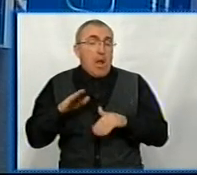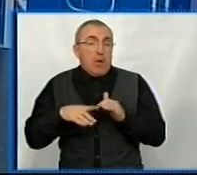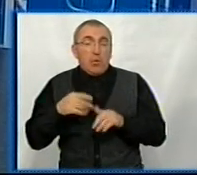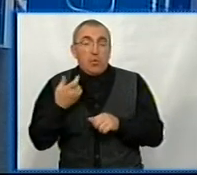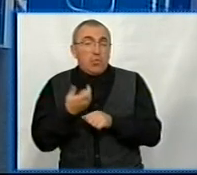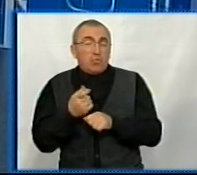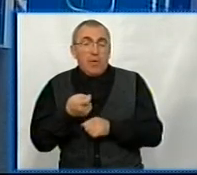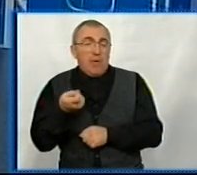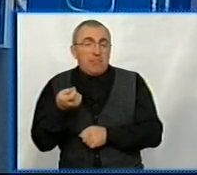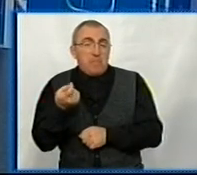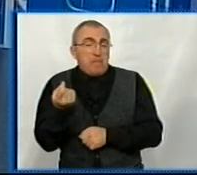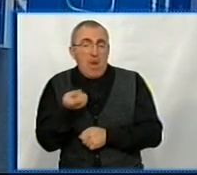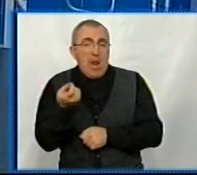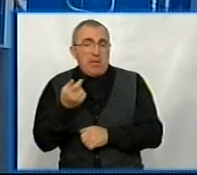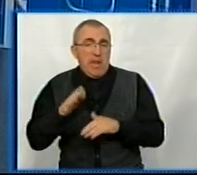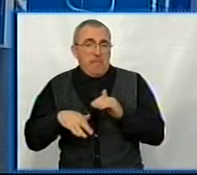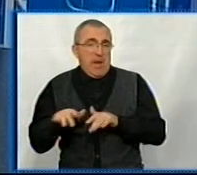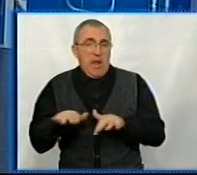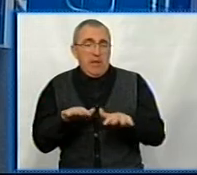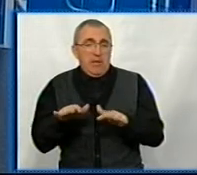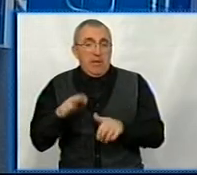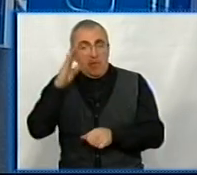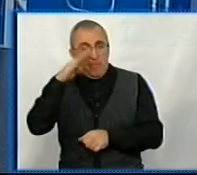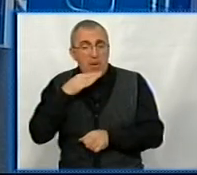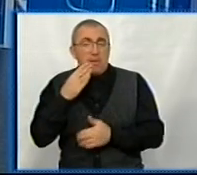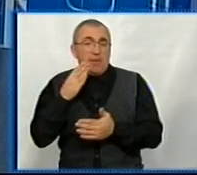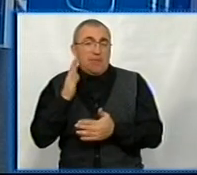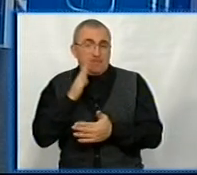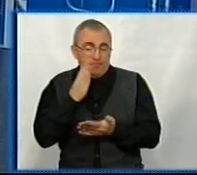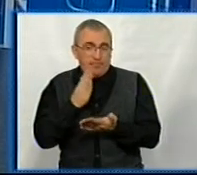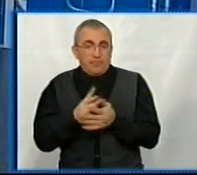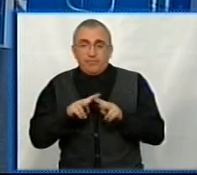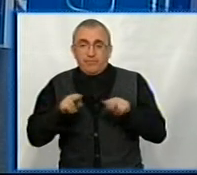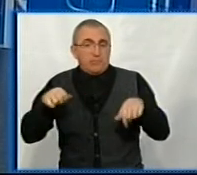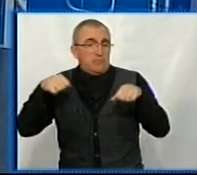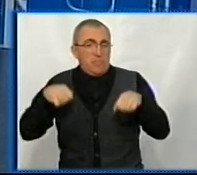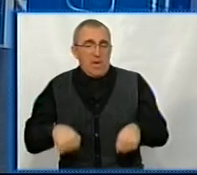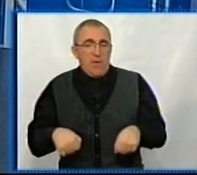дуже маленька практика, тому що батьки мають однакове право і